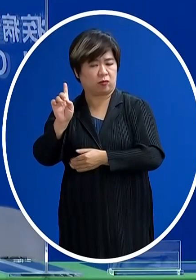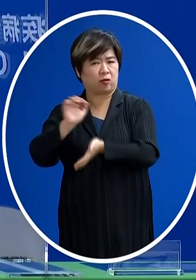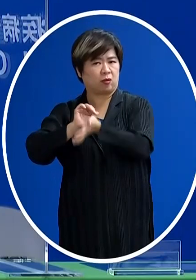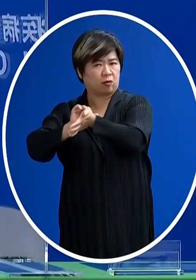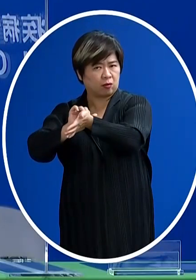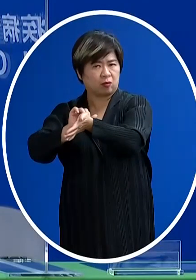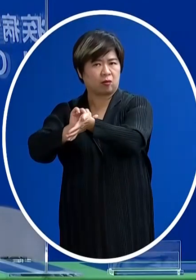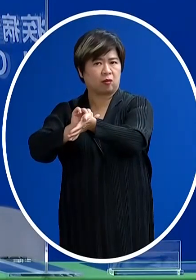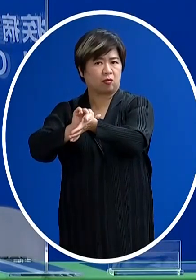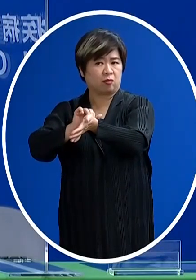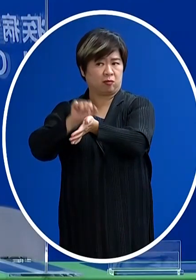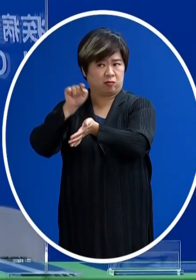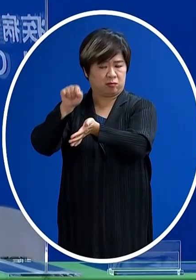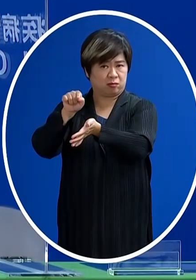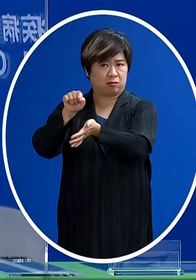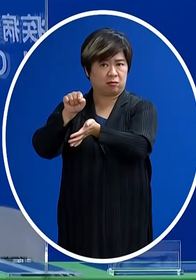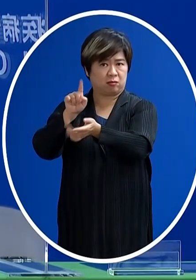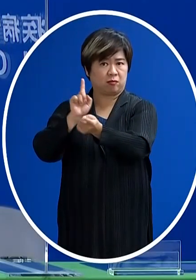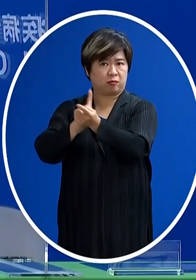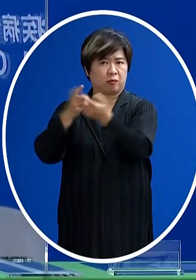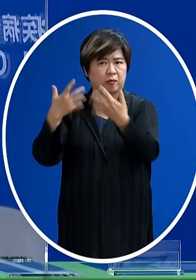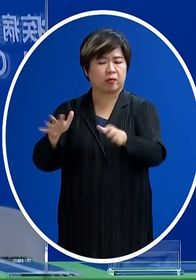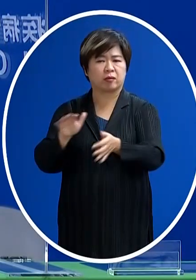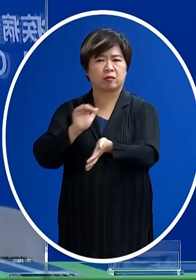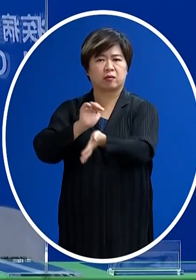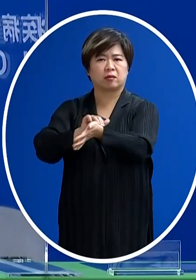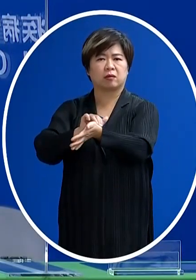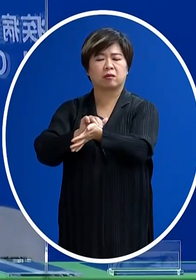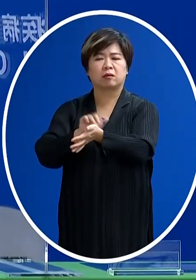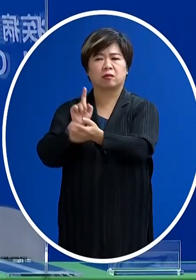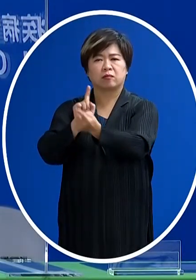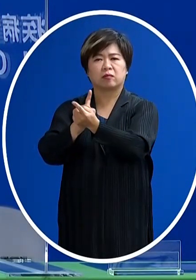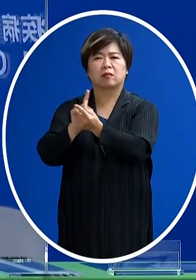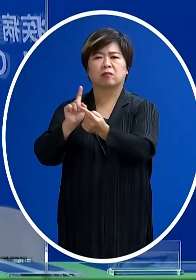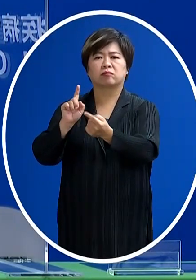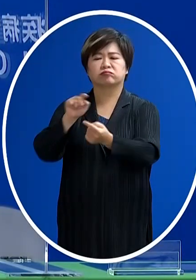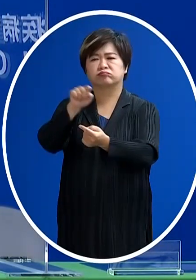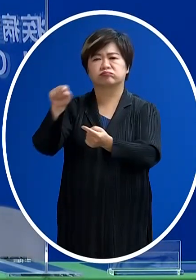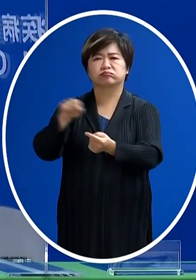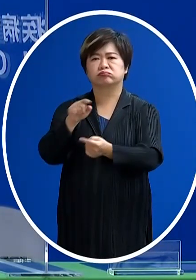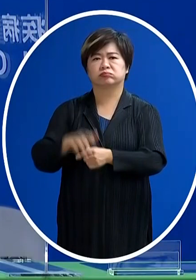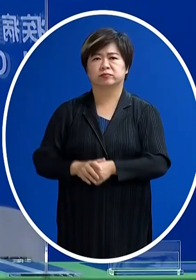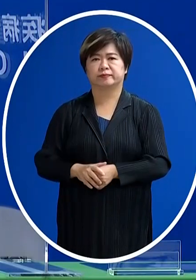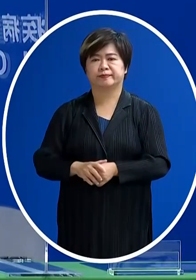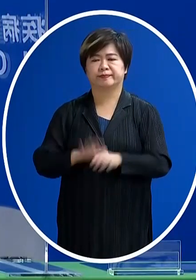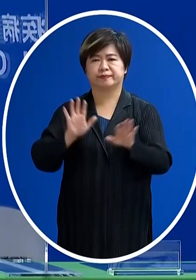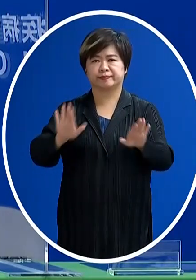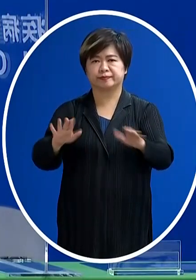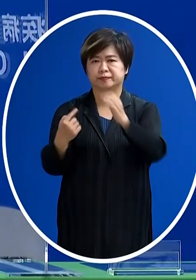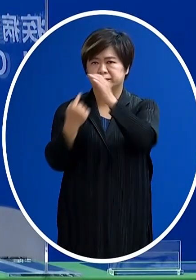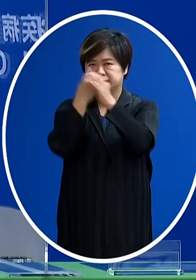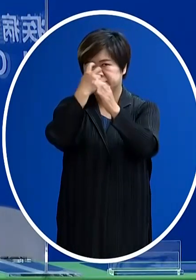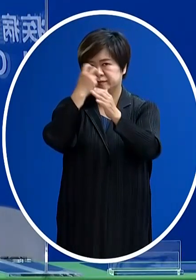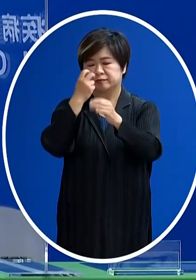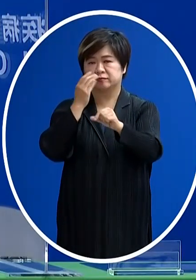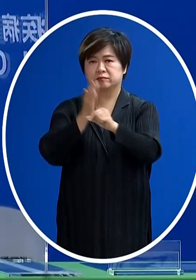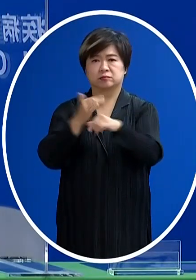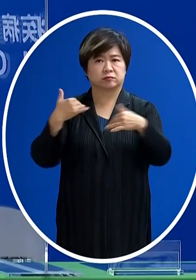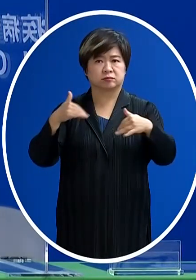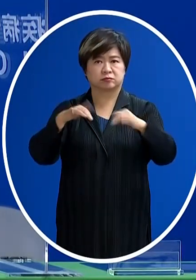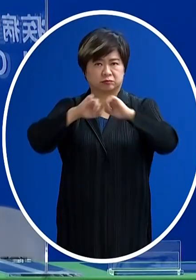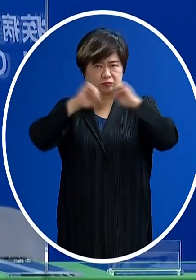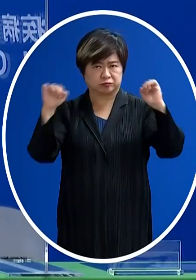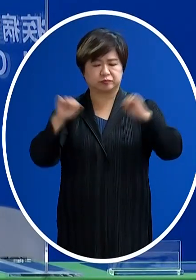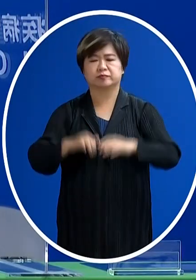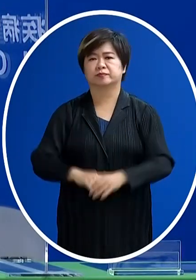医过的这个医疗院所这个接触者，那目前今天都已经进行采检，那目前还没有看到检验的